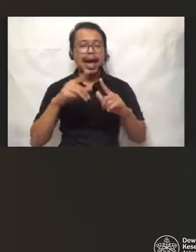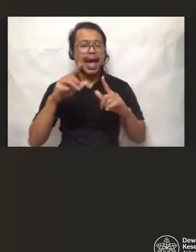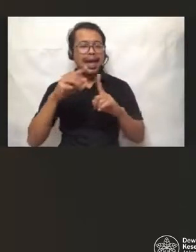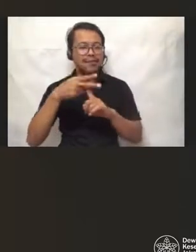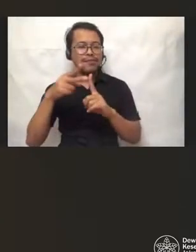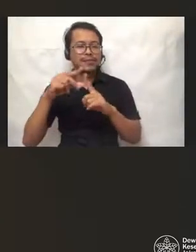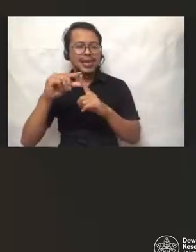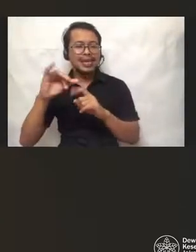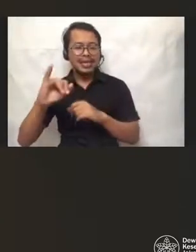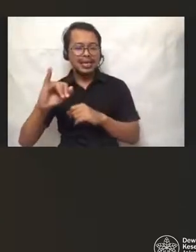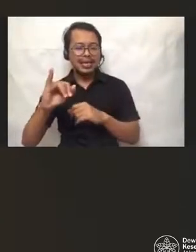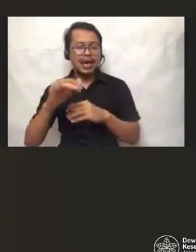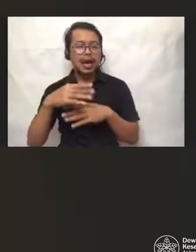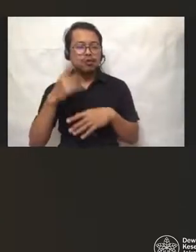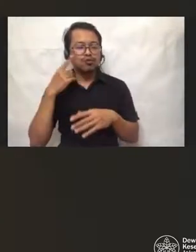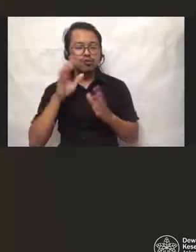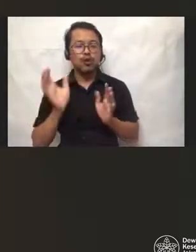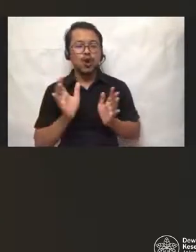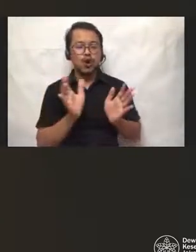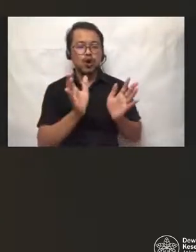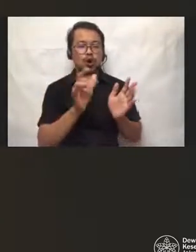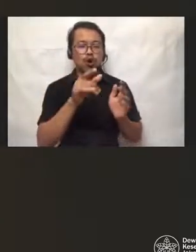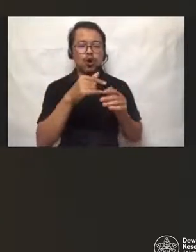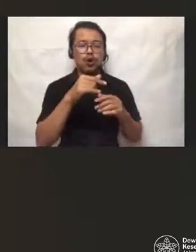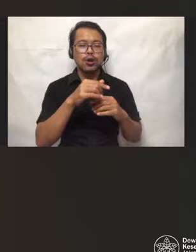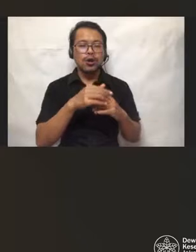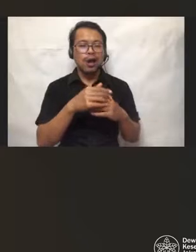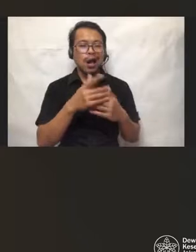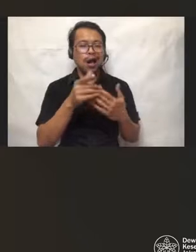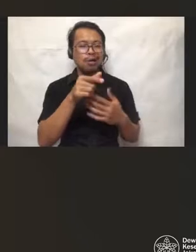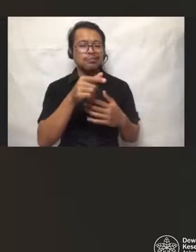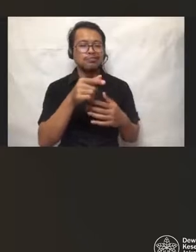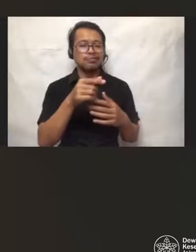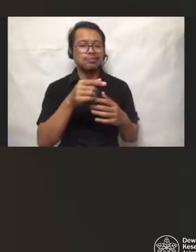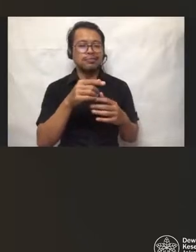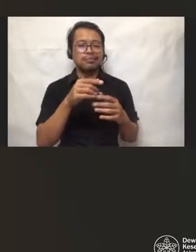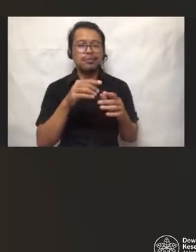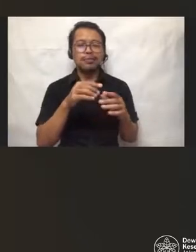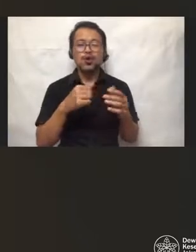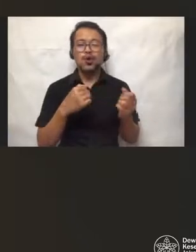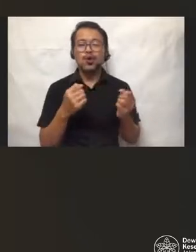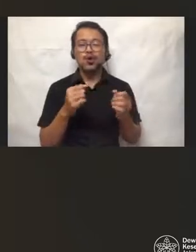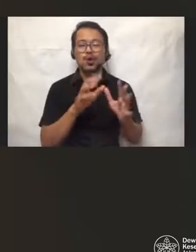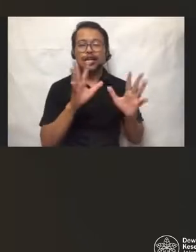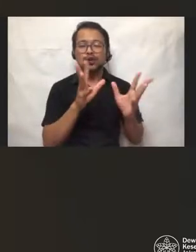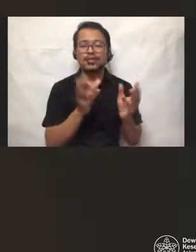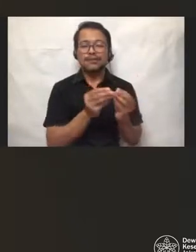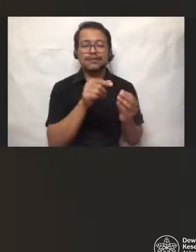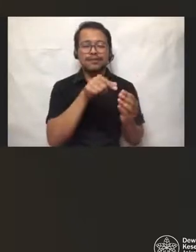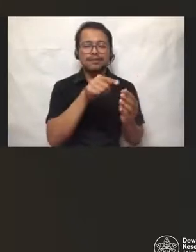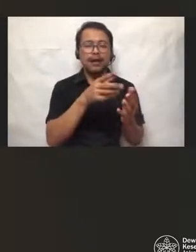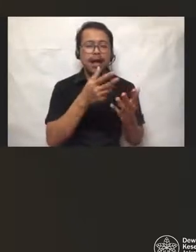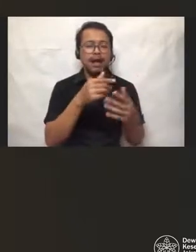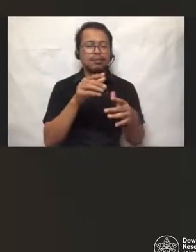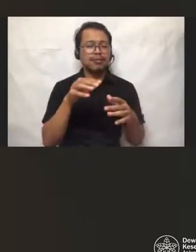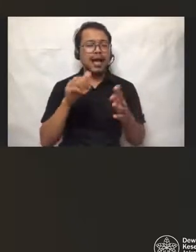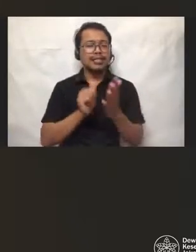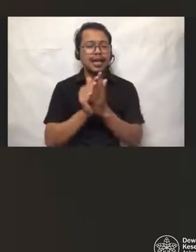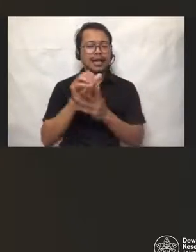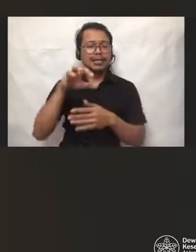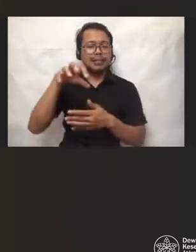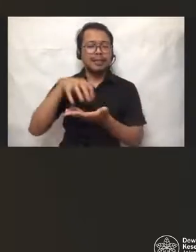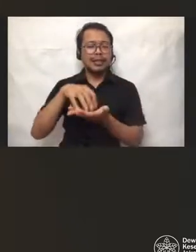moral pada para saksi penyerangan brutal terhadap para pendukung inklusivisme yang sedang menggelar acara di lapangan Monumen